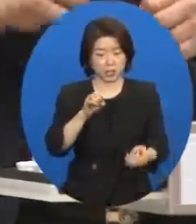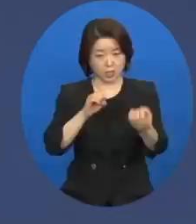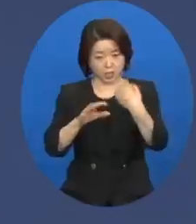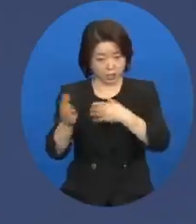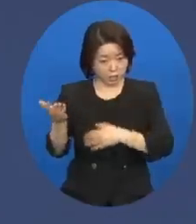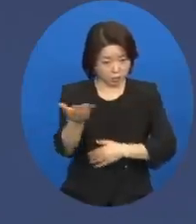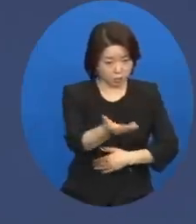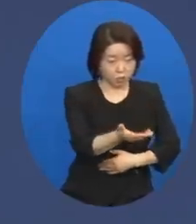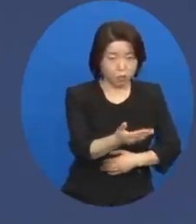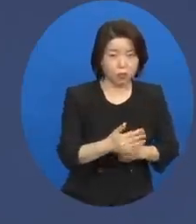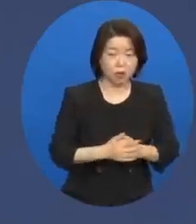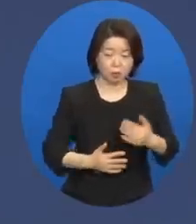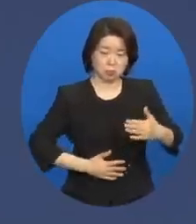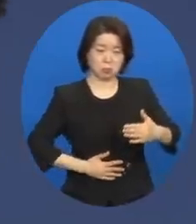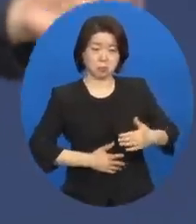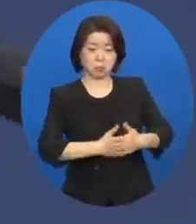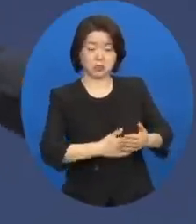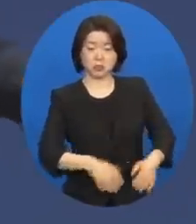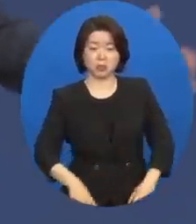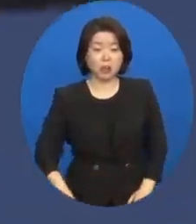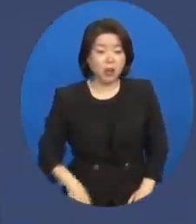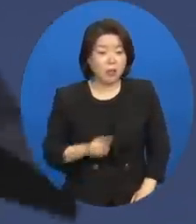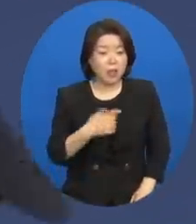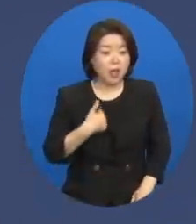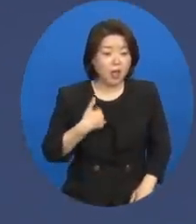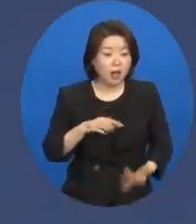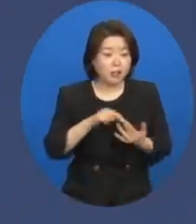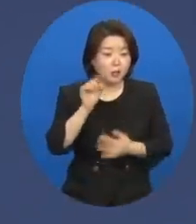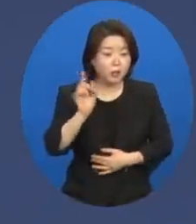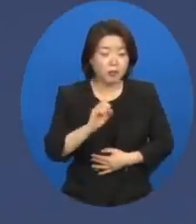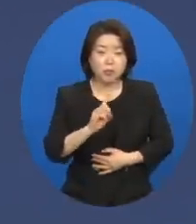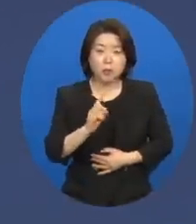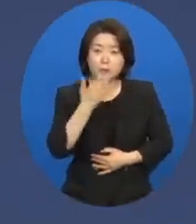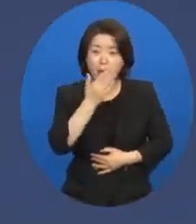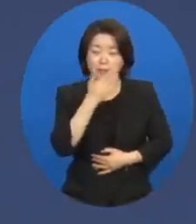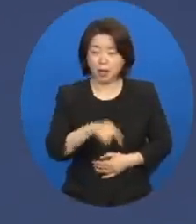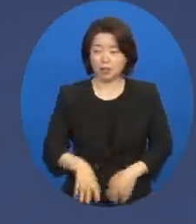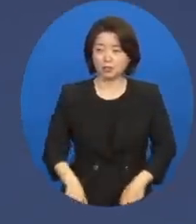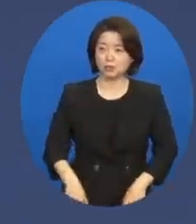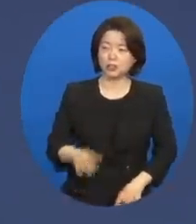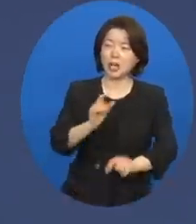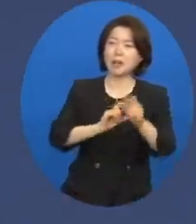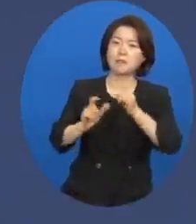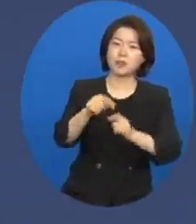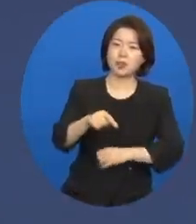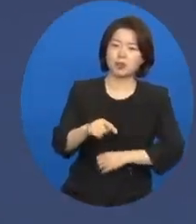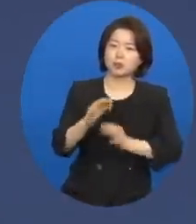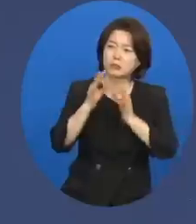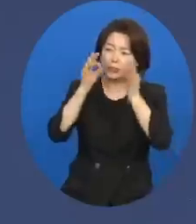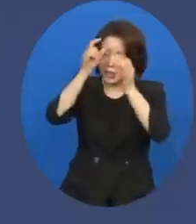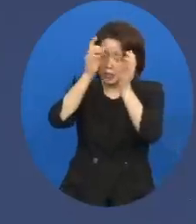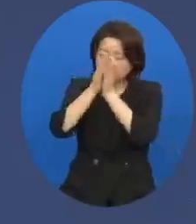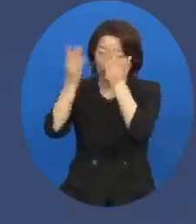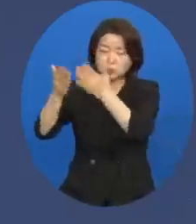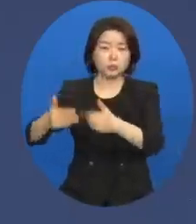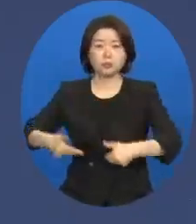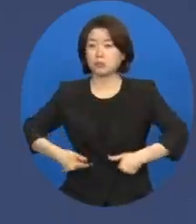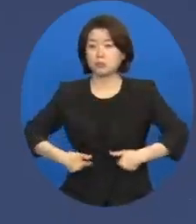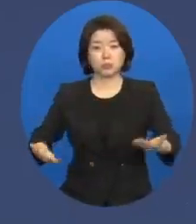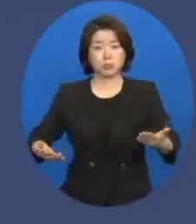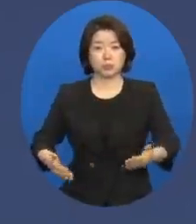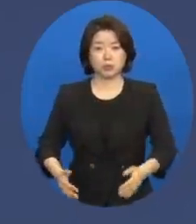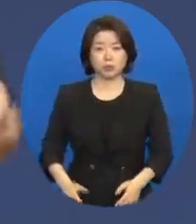줬더니 배불러졌고 선택이 많아지고 그러니까 얘기는 거기서 더 이상 간절하게 기도할 이유가 없어진